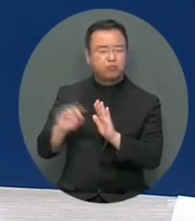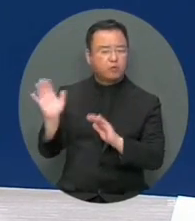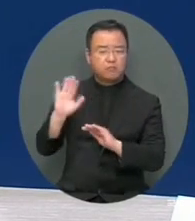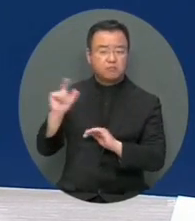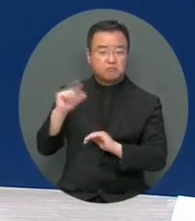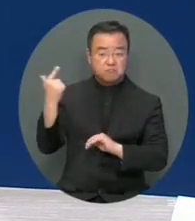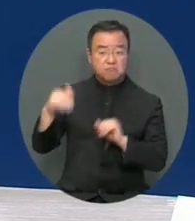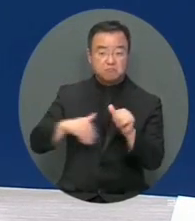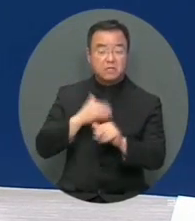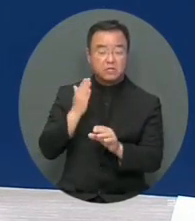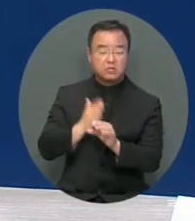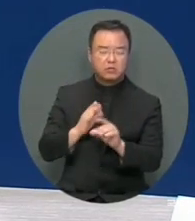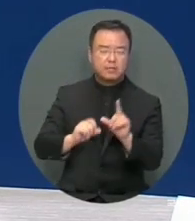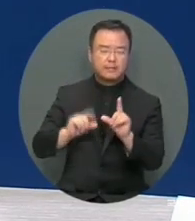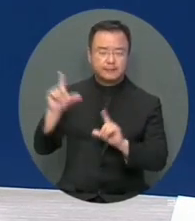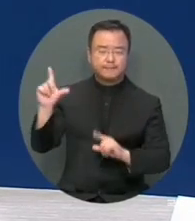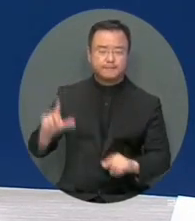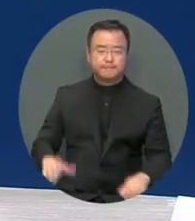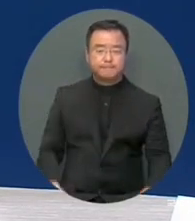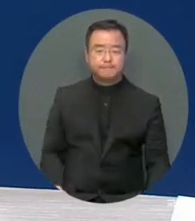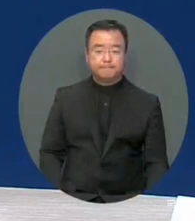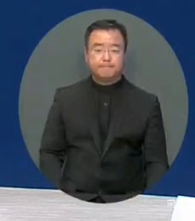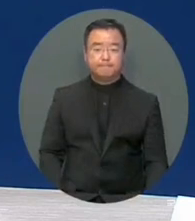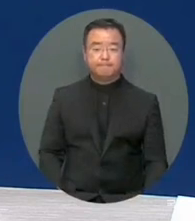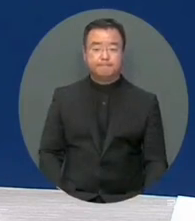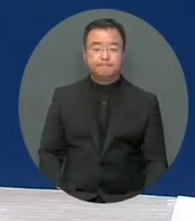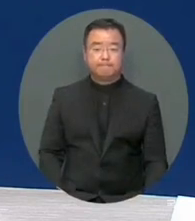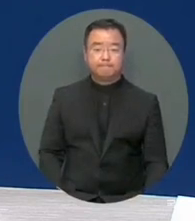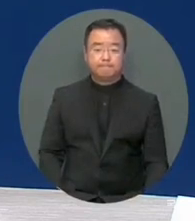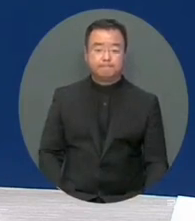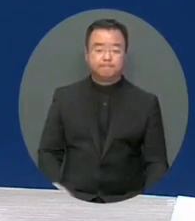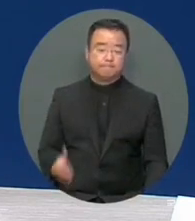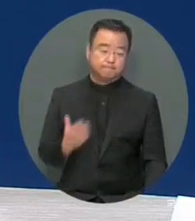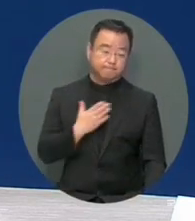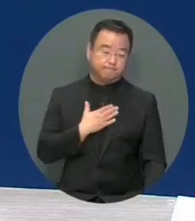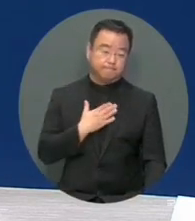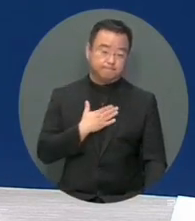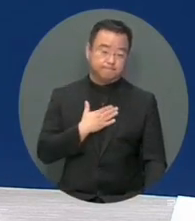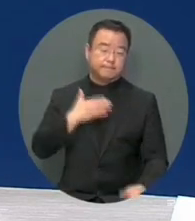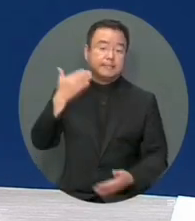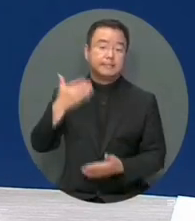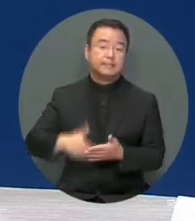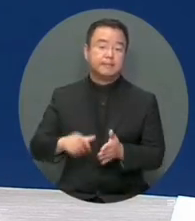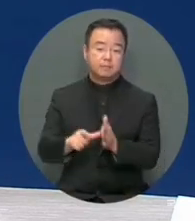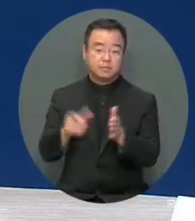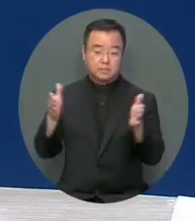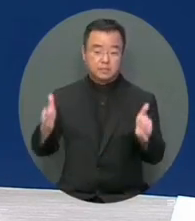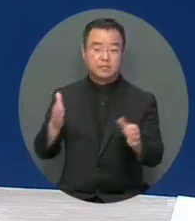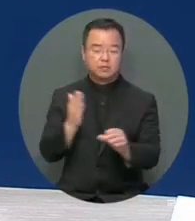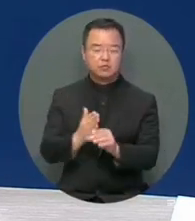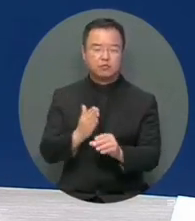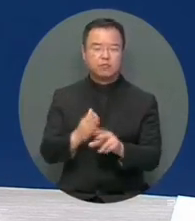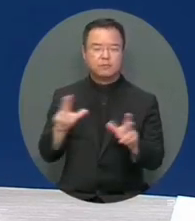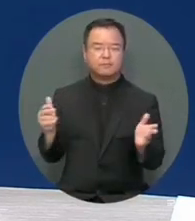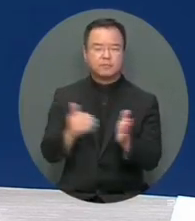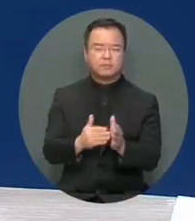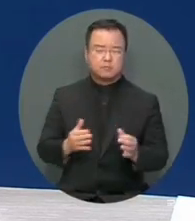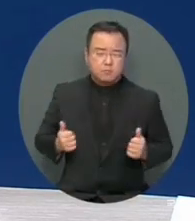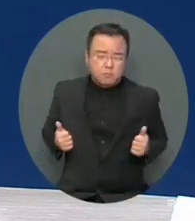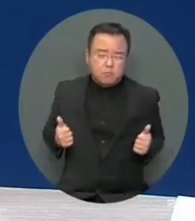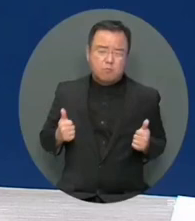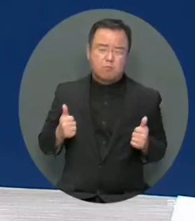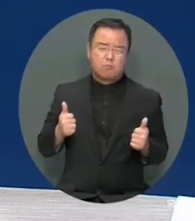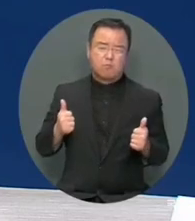것들이 전문가들의 대체적인 시각인 것 같습니다. 저는 이제 남은 기간 동안 그동안도 열심히 노력을